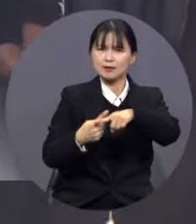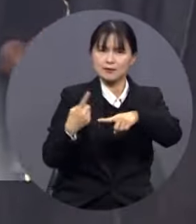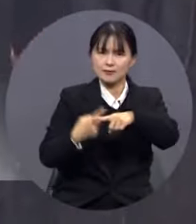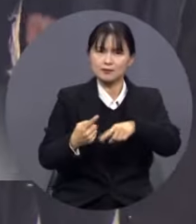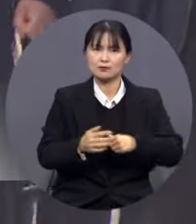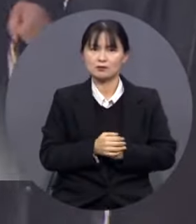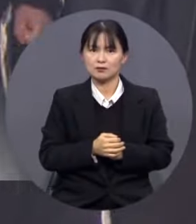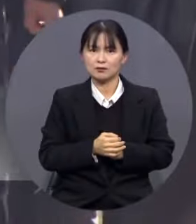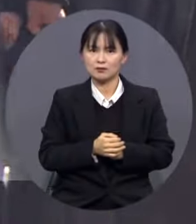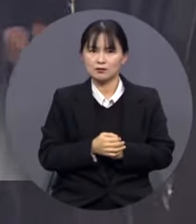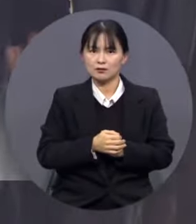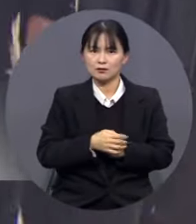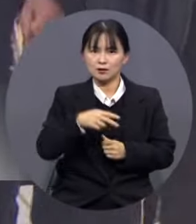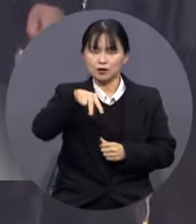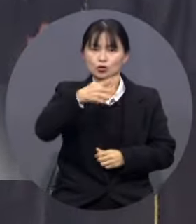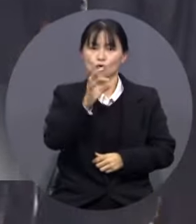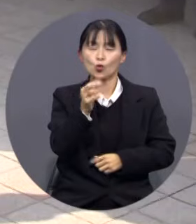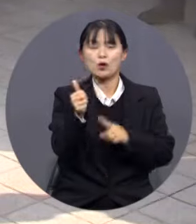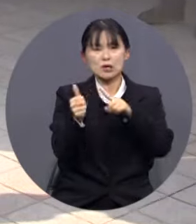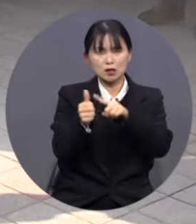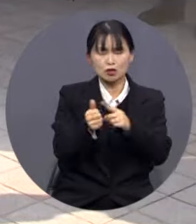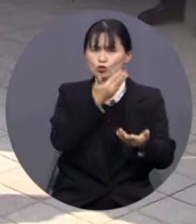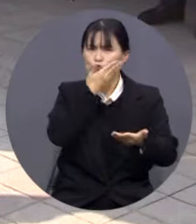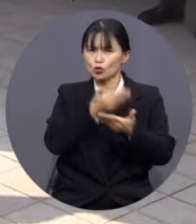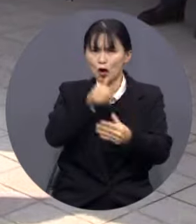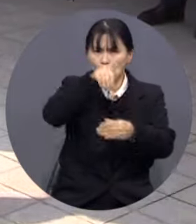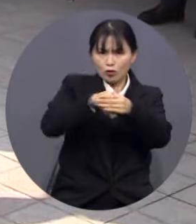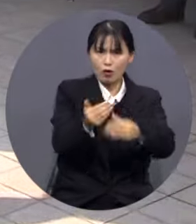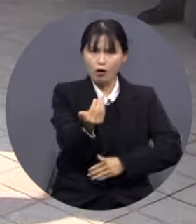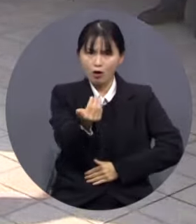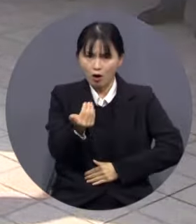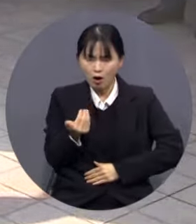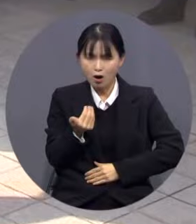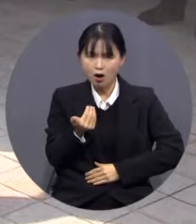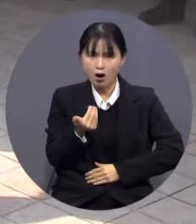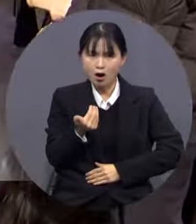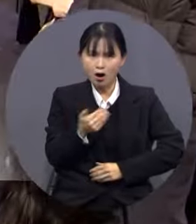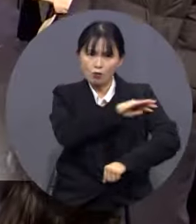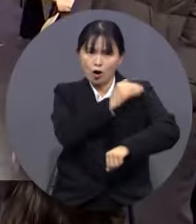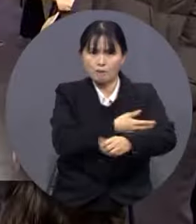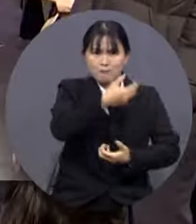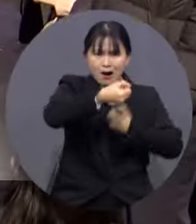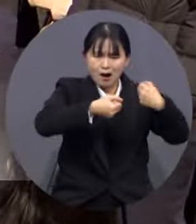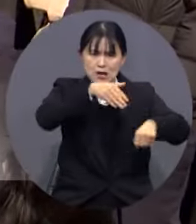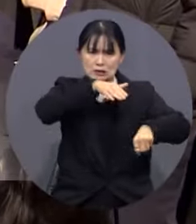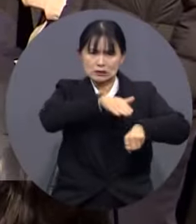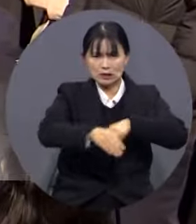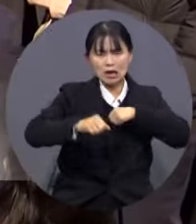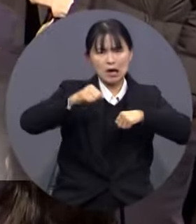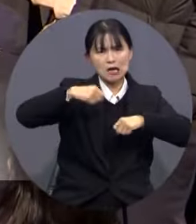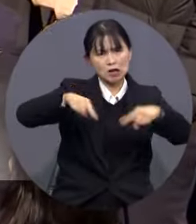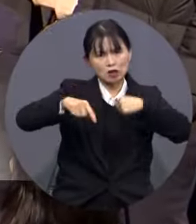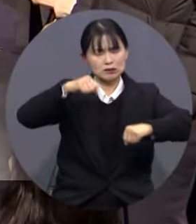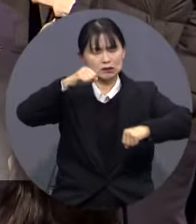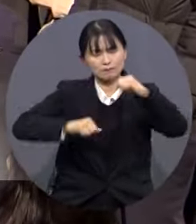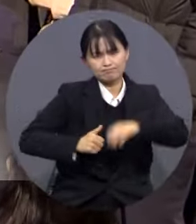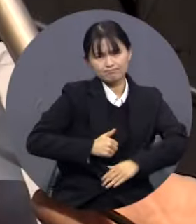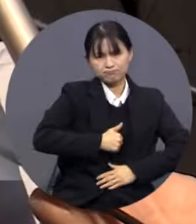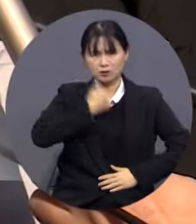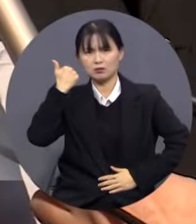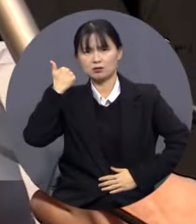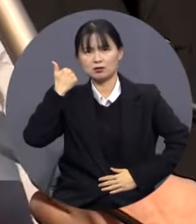주장했습니다. 송재호 의원은 중요한 선거를 앞두고 야권 분열을 조장하는 정치 행태에